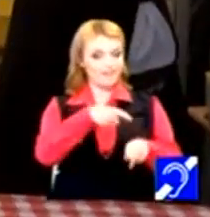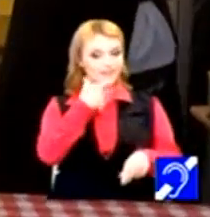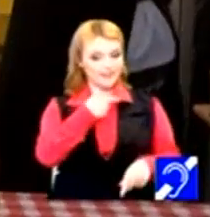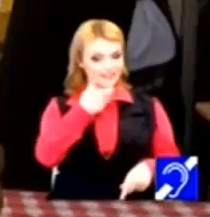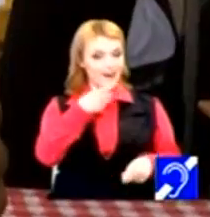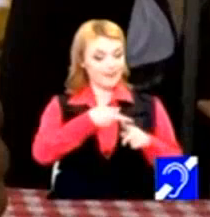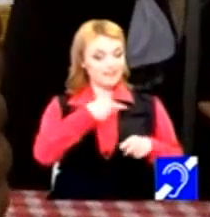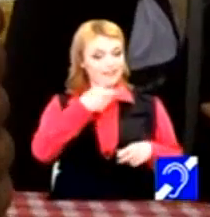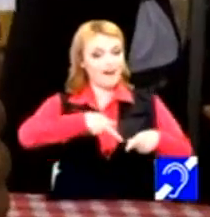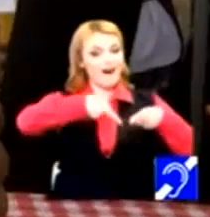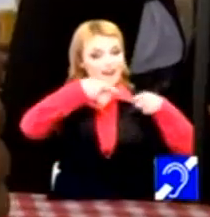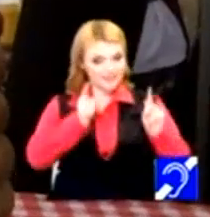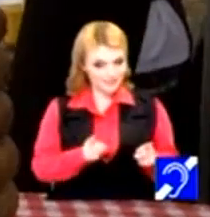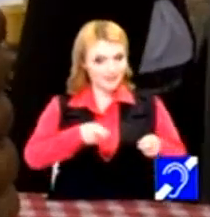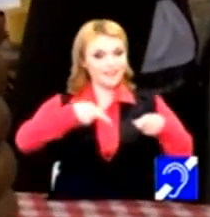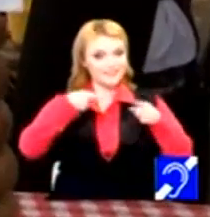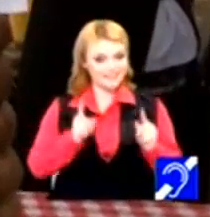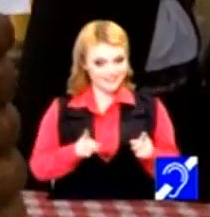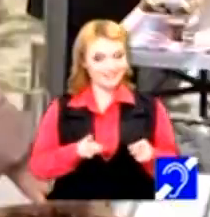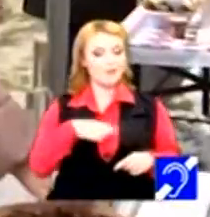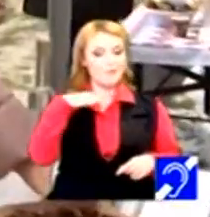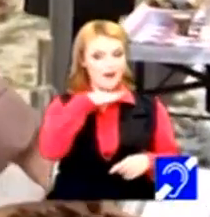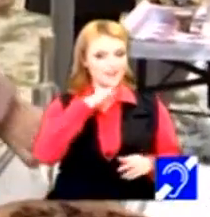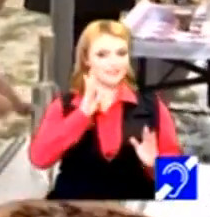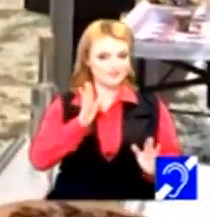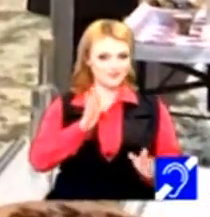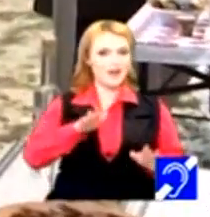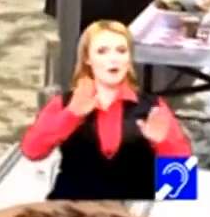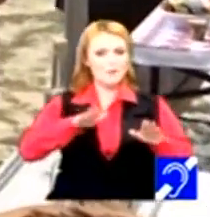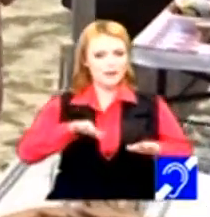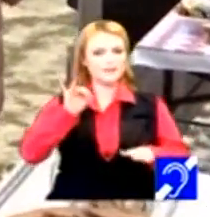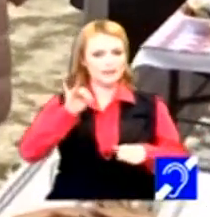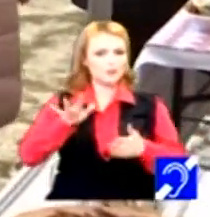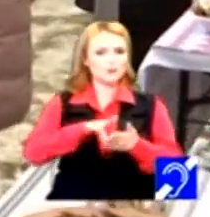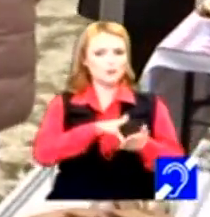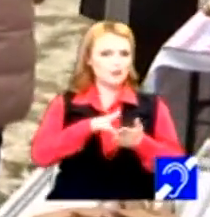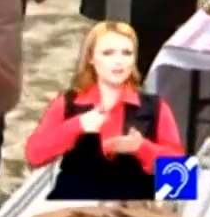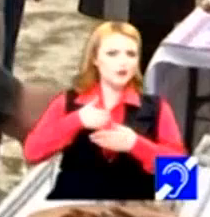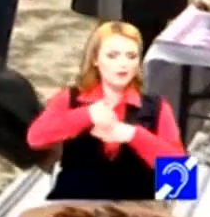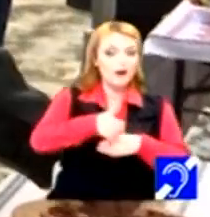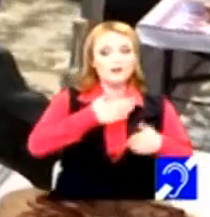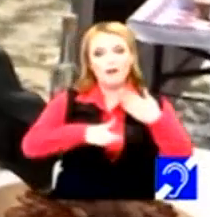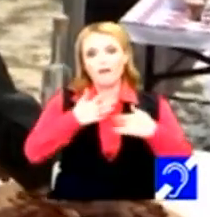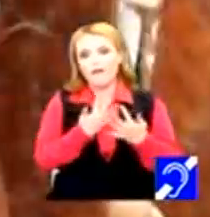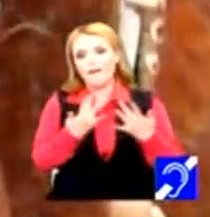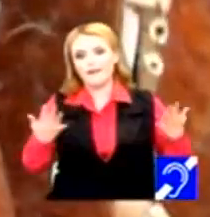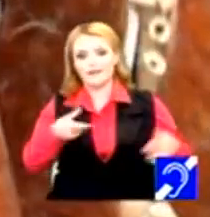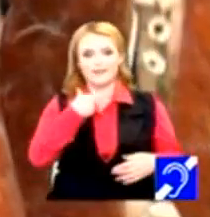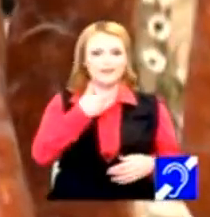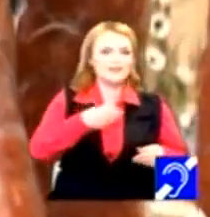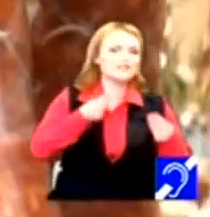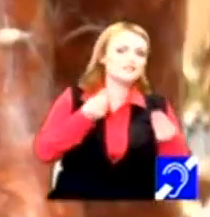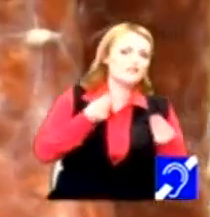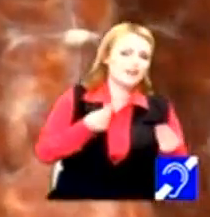cozonac adevărat. Adică, vedeți, din cârnați e făcut. Localnicii, dar și turiștii s-au bucurat de bogăția felurilor de cârnați,